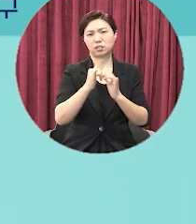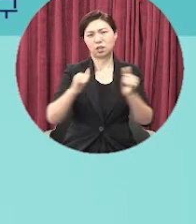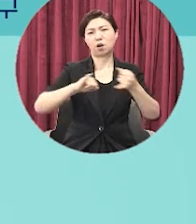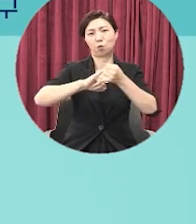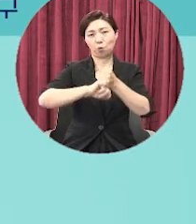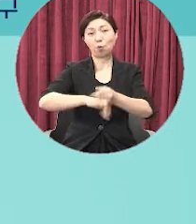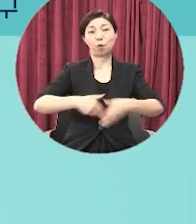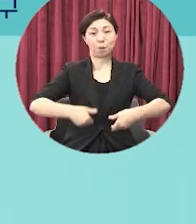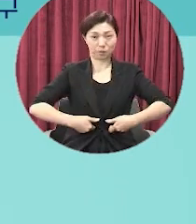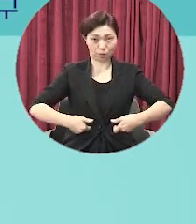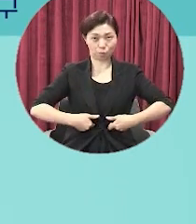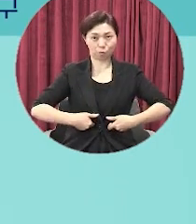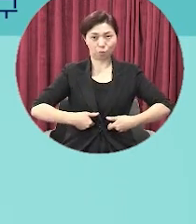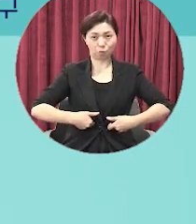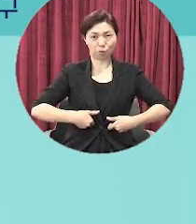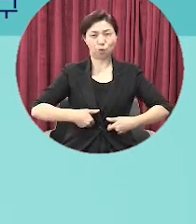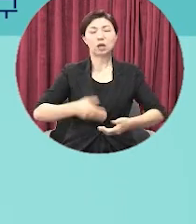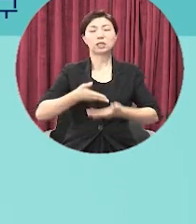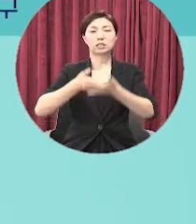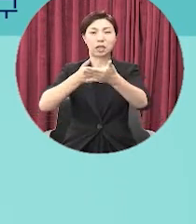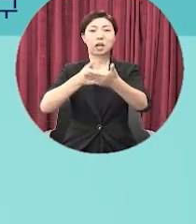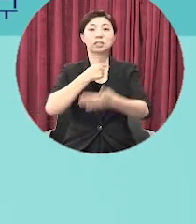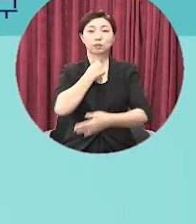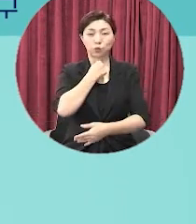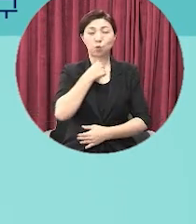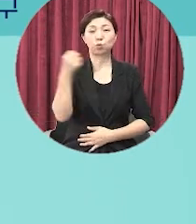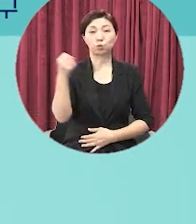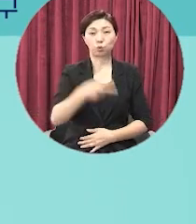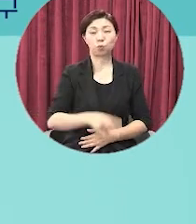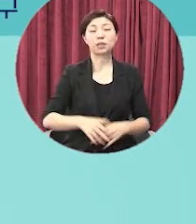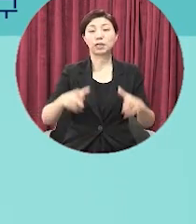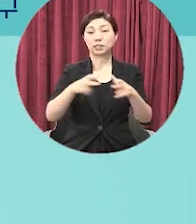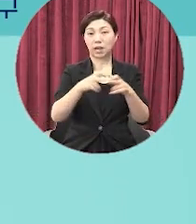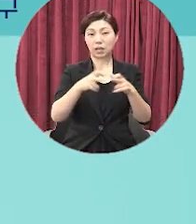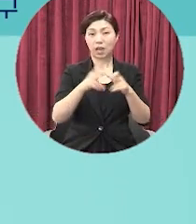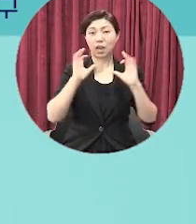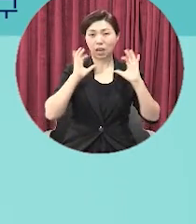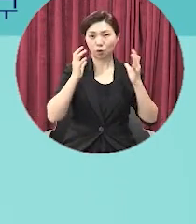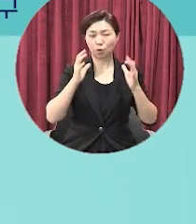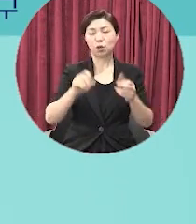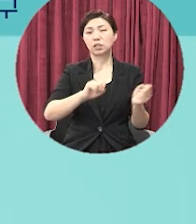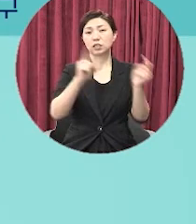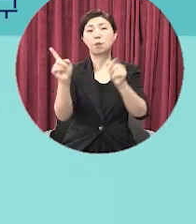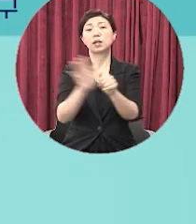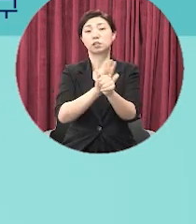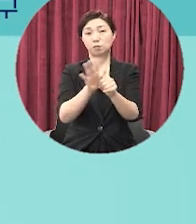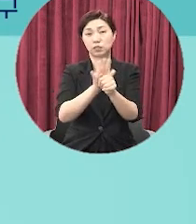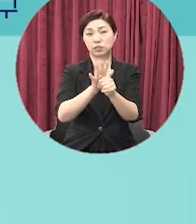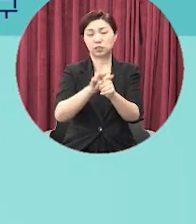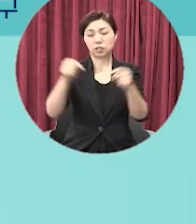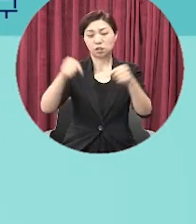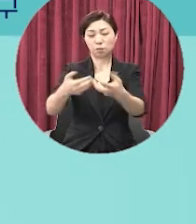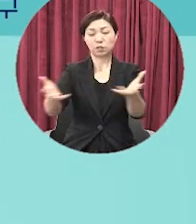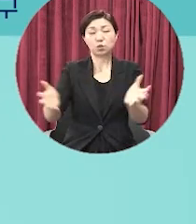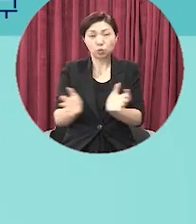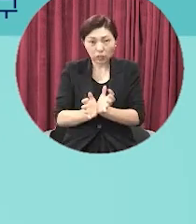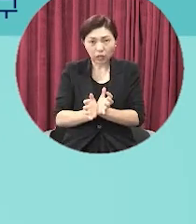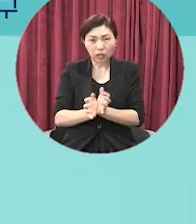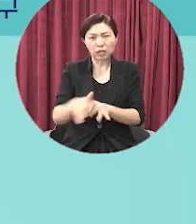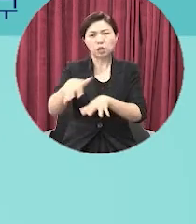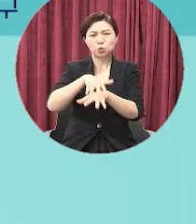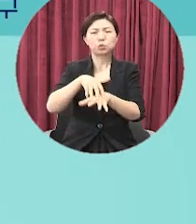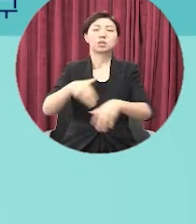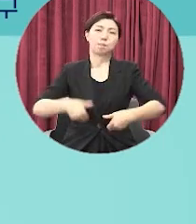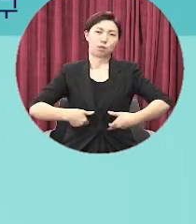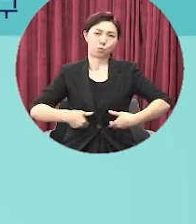않은걸 어 저의 제어를 할 수 있겠고 또한 장애아동 재활 서비스 협의 책 반드시 필요하겠다 라고 또 제언을 할